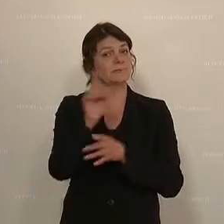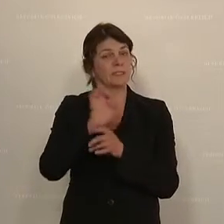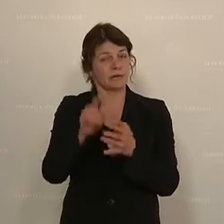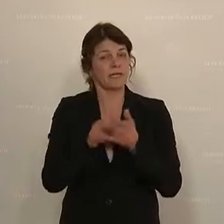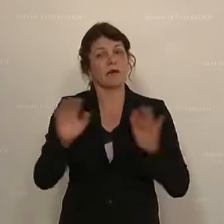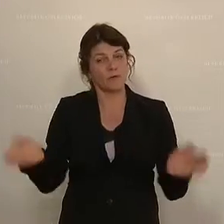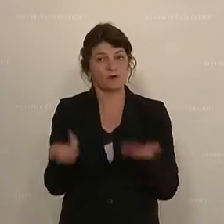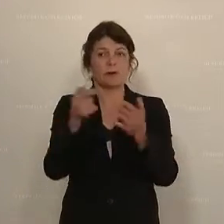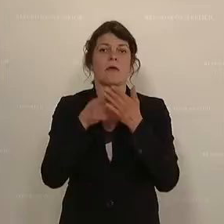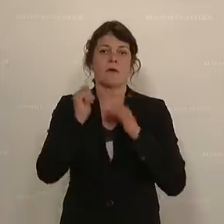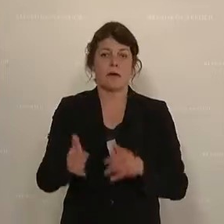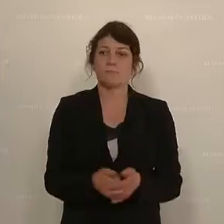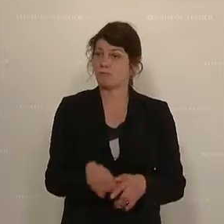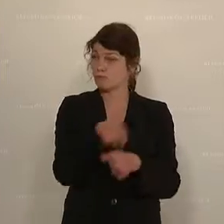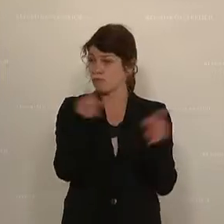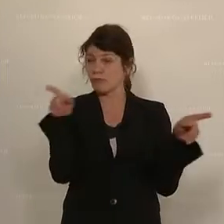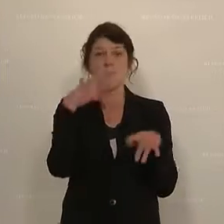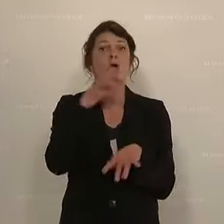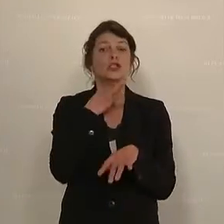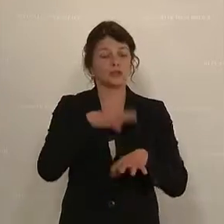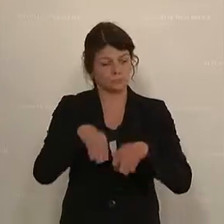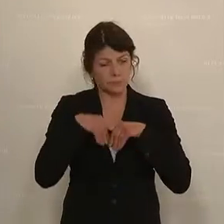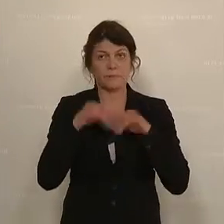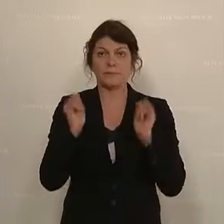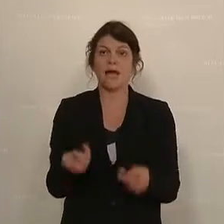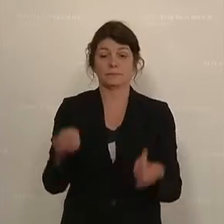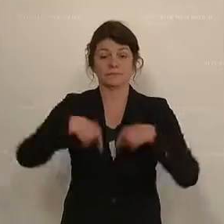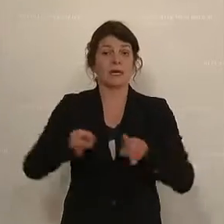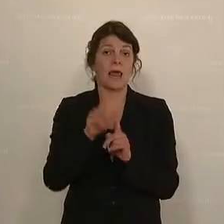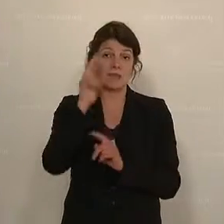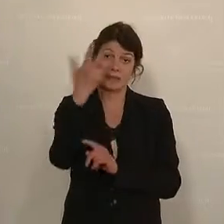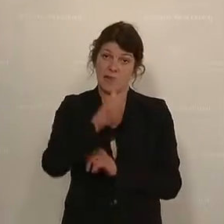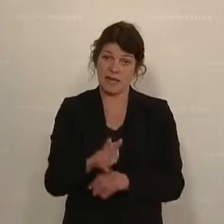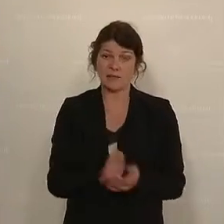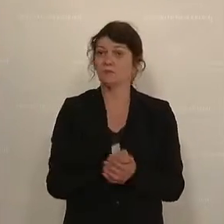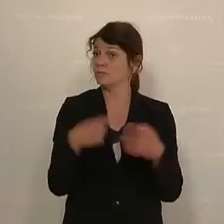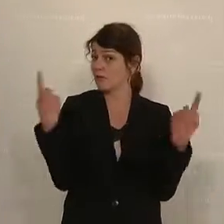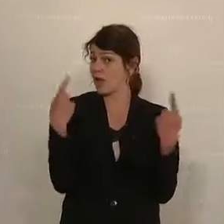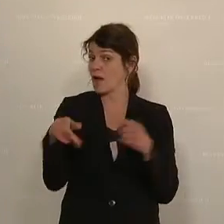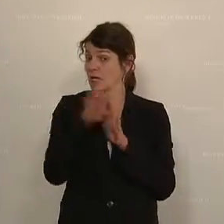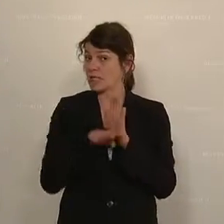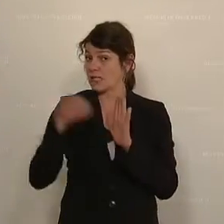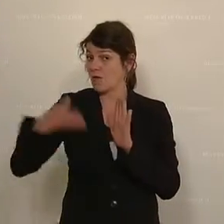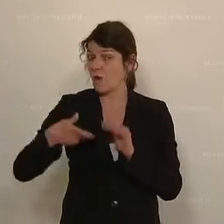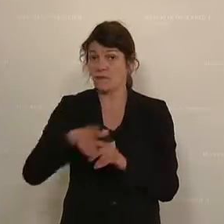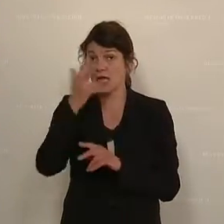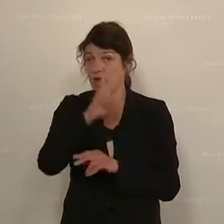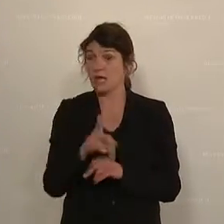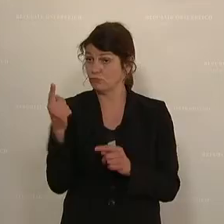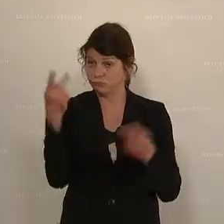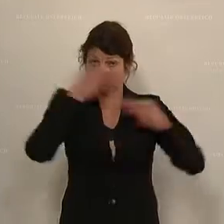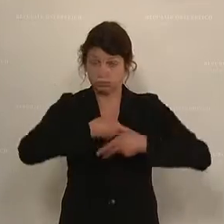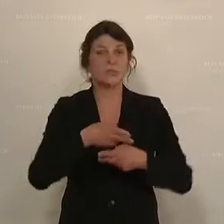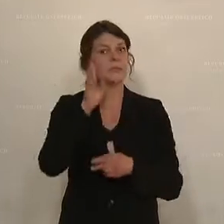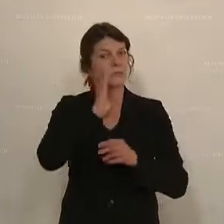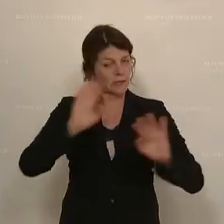Zeichen. Das ist mit Mehrheit angenommen. Wir kommen sogleich zur dritten Lesung. Wer dem Gesetzentwurf in dritter Lesung die Zustimmung